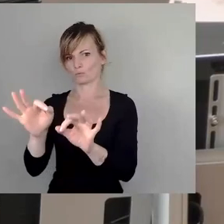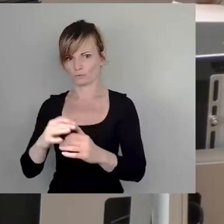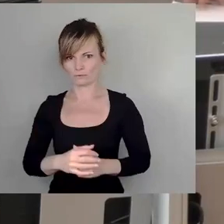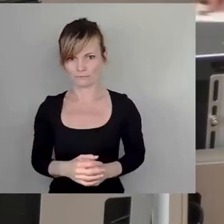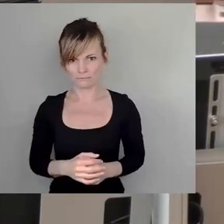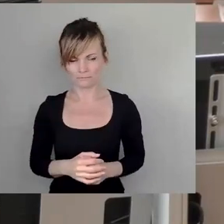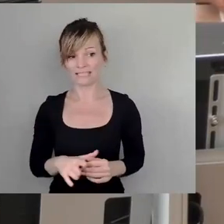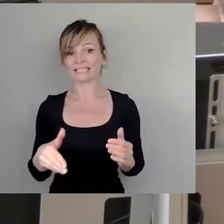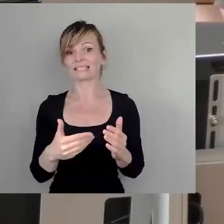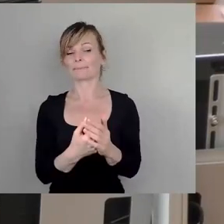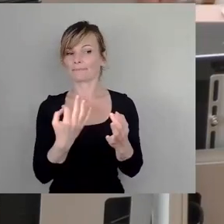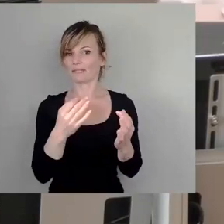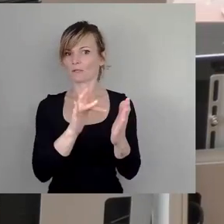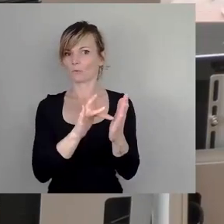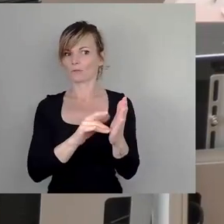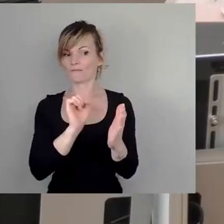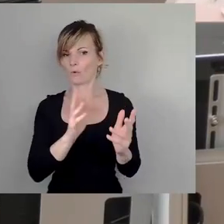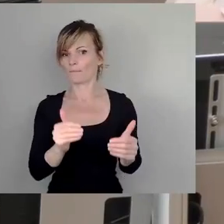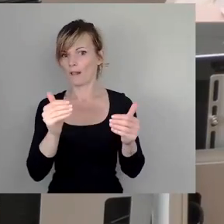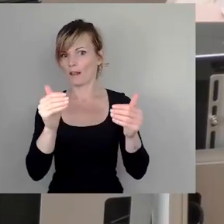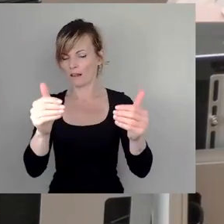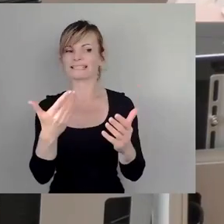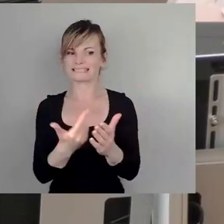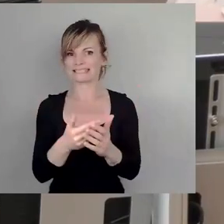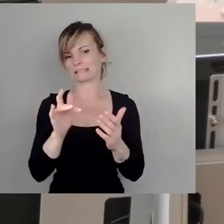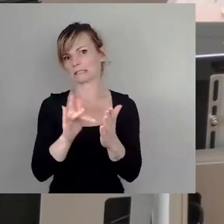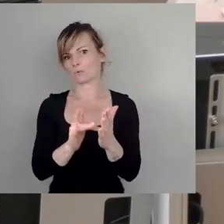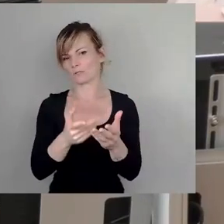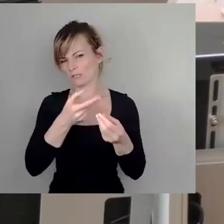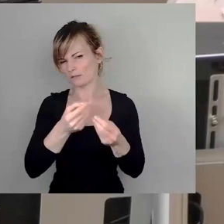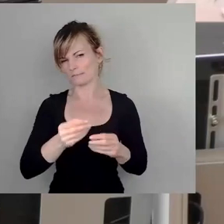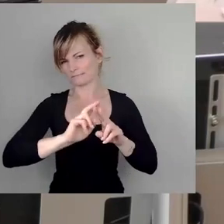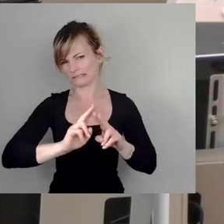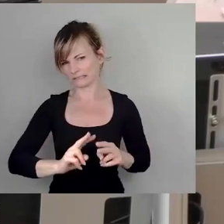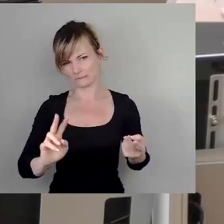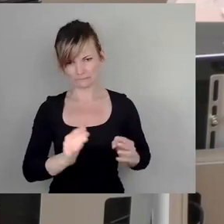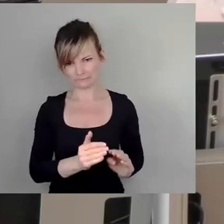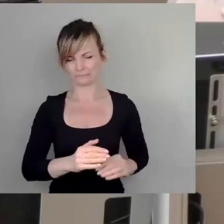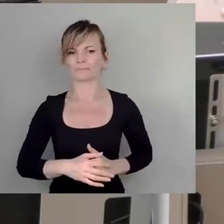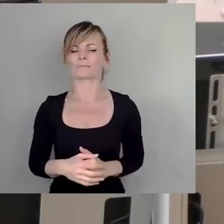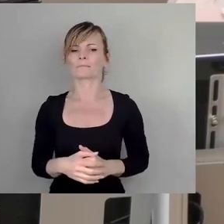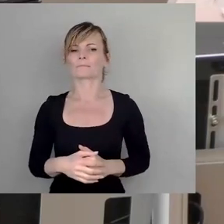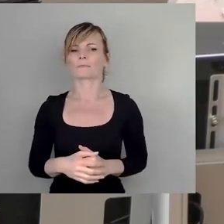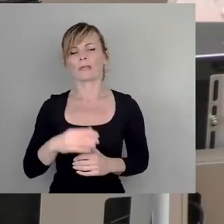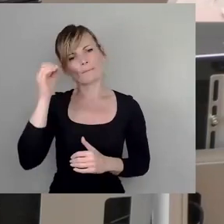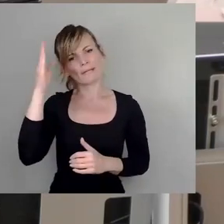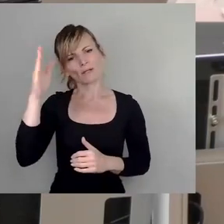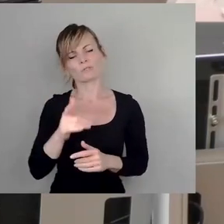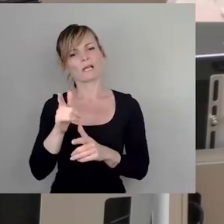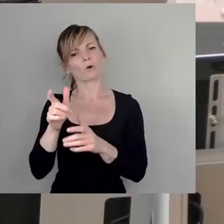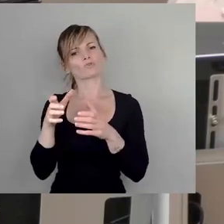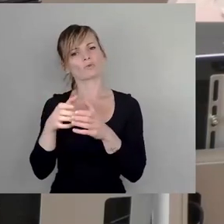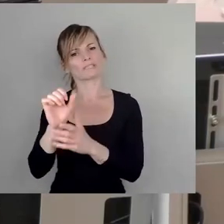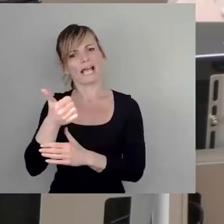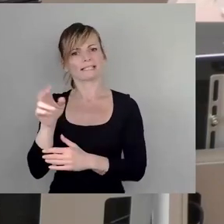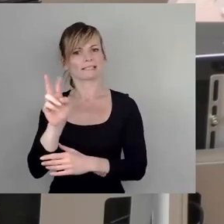dann sollte man besser diese angehen. Ich habe also in der ersten Lesung im Bildungsausschuss nach den Gründen für die Verzögerung